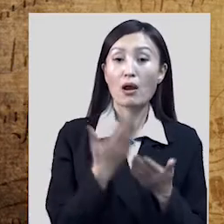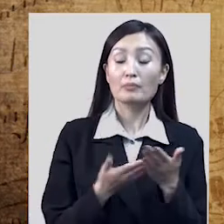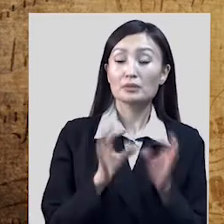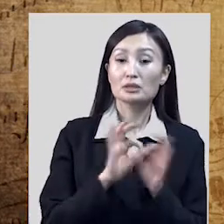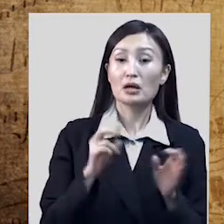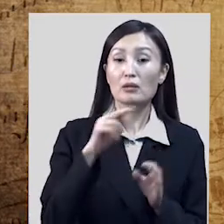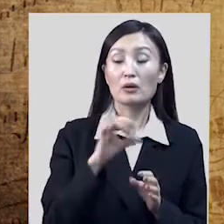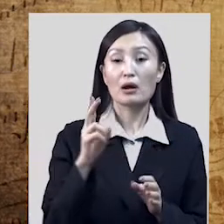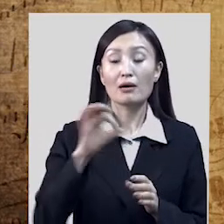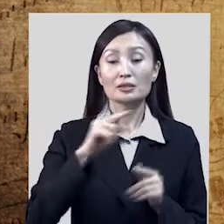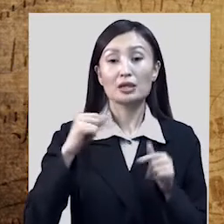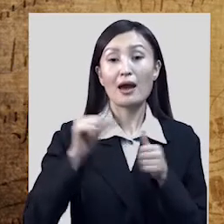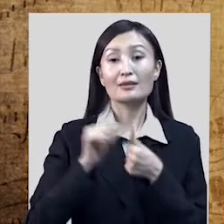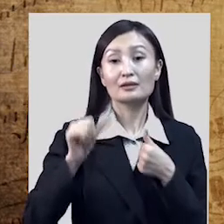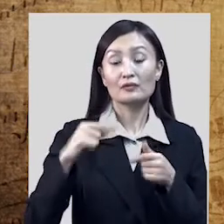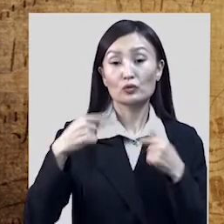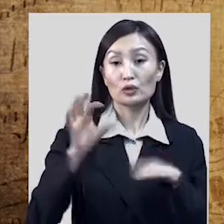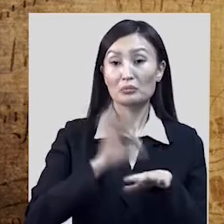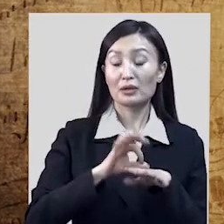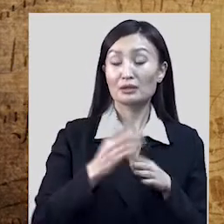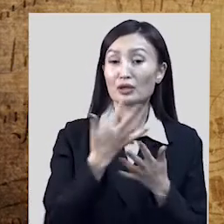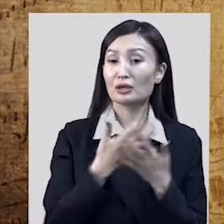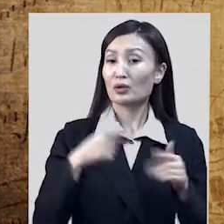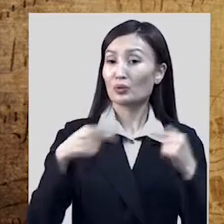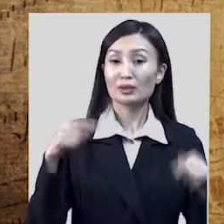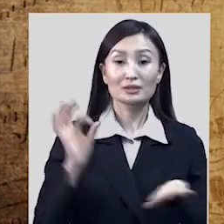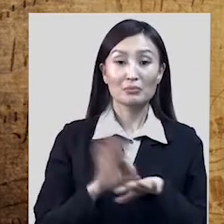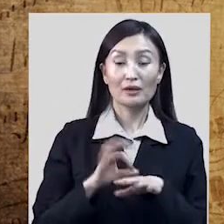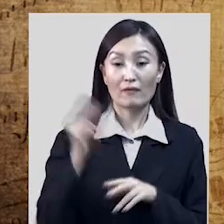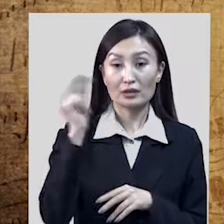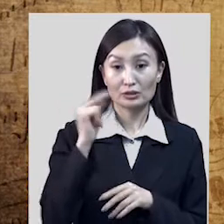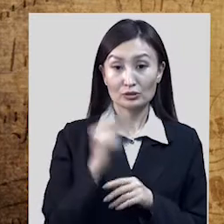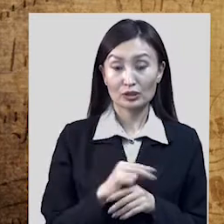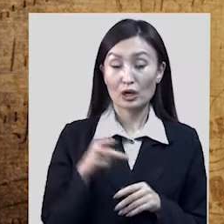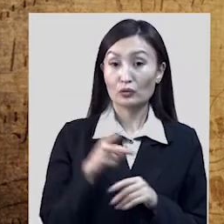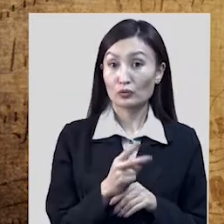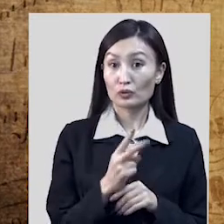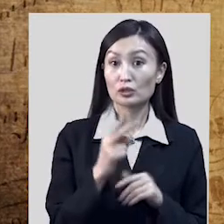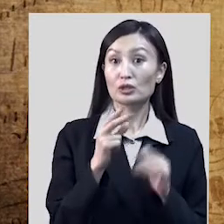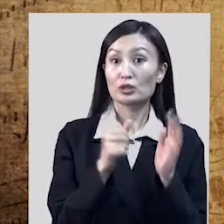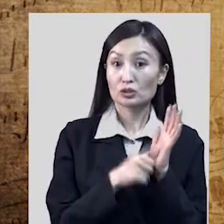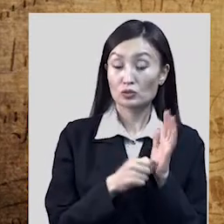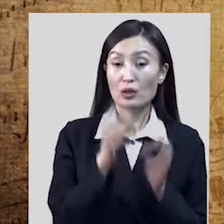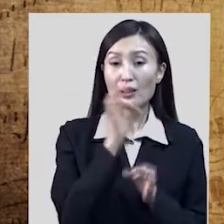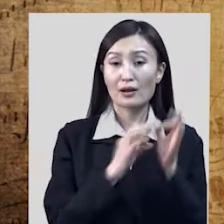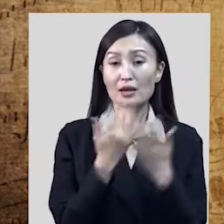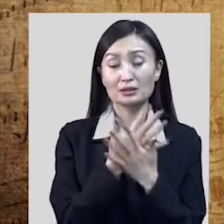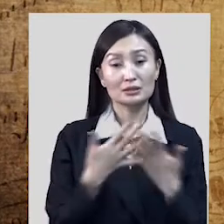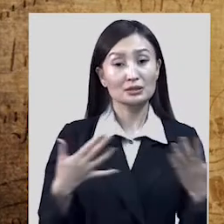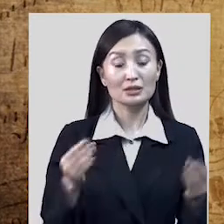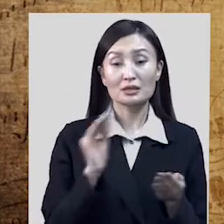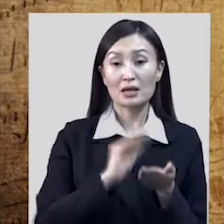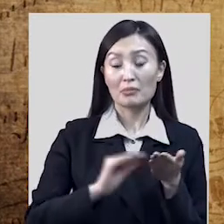отделив ее от других болезней изучил ряд других заболеваний из 2600 лекарственных средств